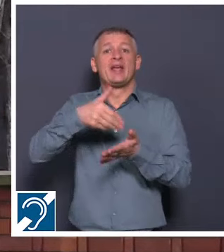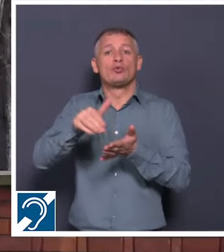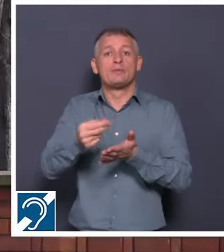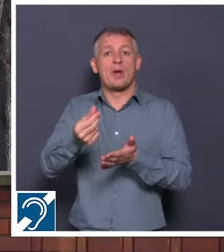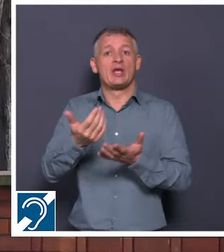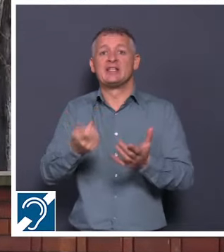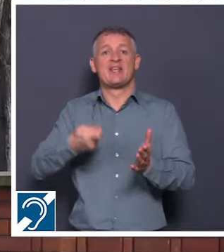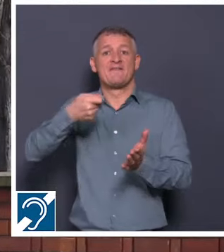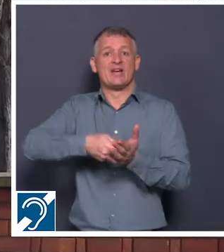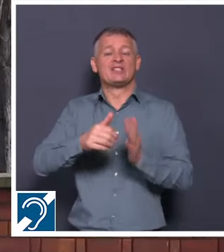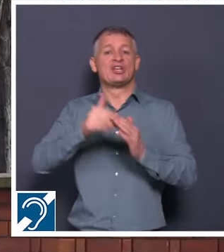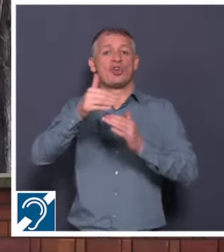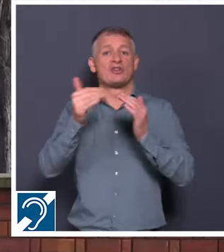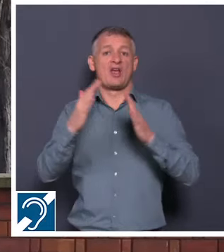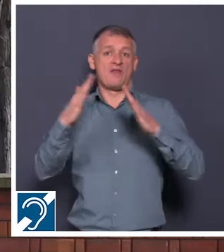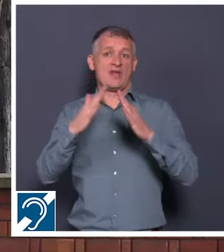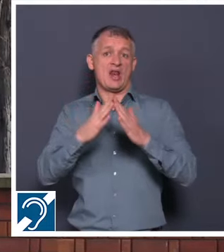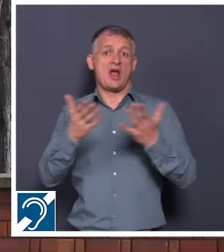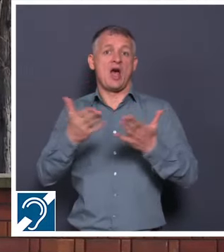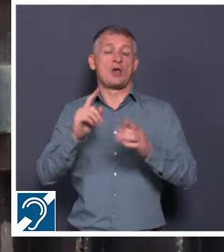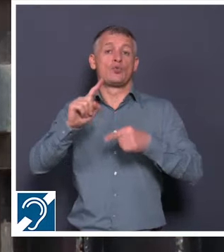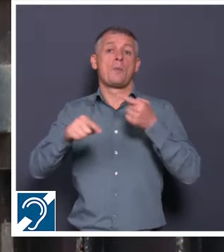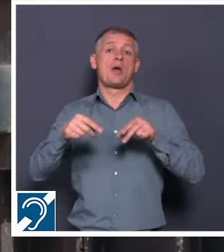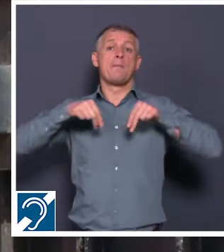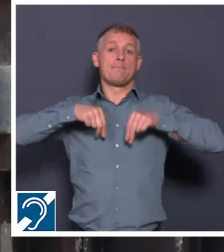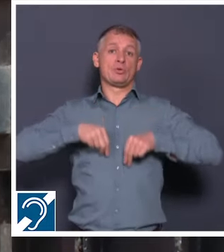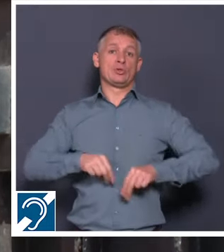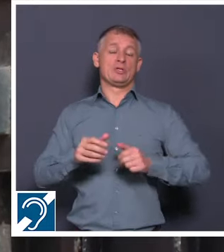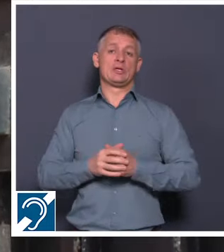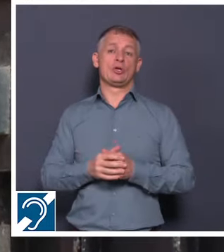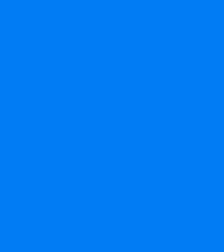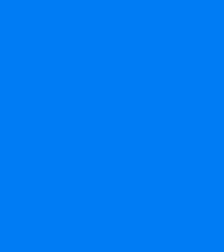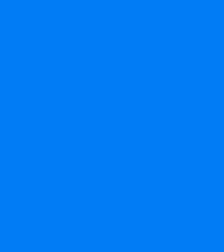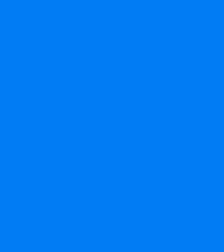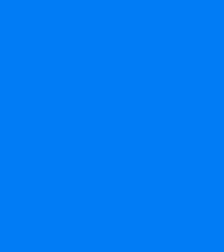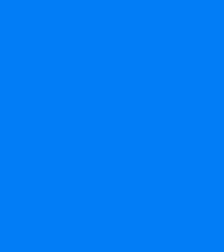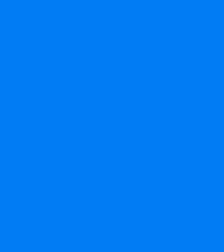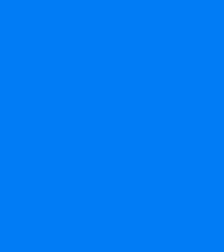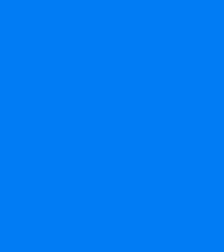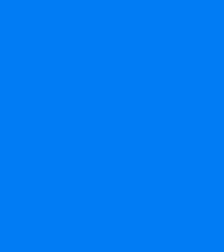cât se investește în vilele care vor aparține apoi demnitarilor statului român.